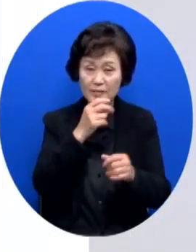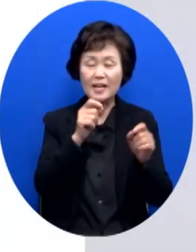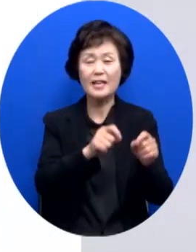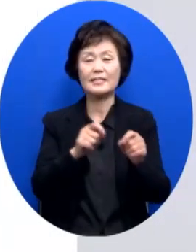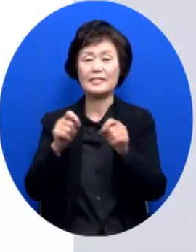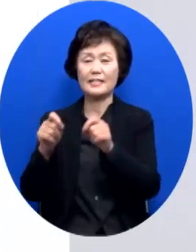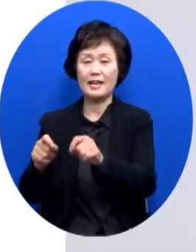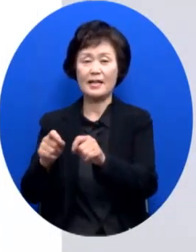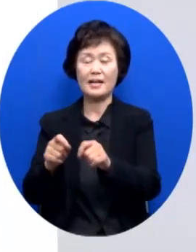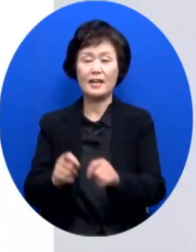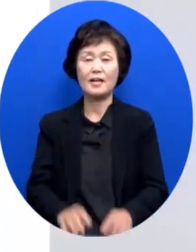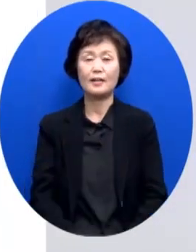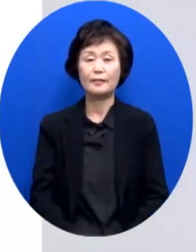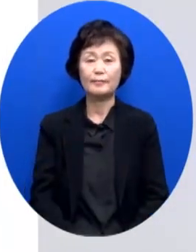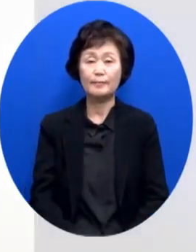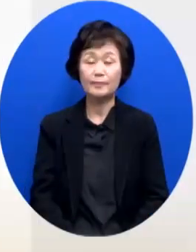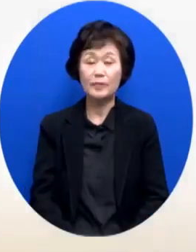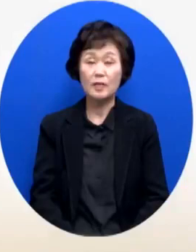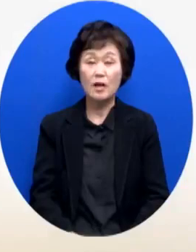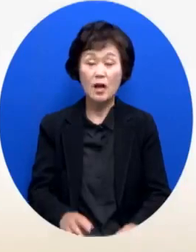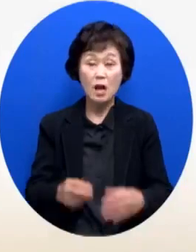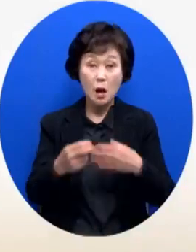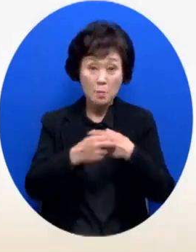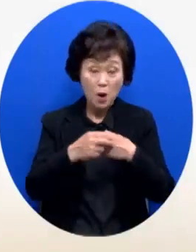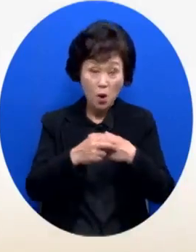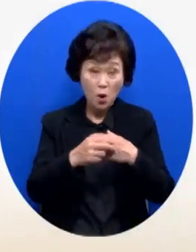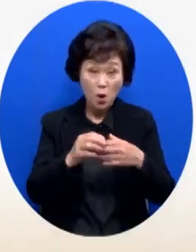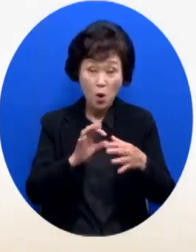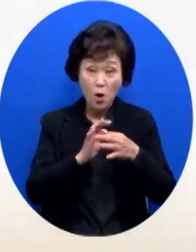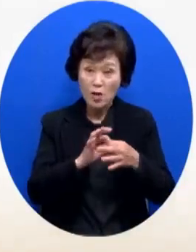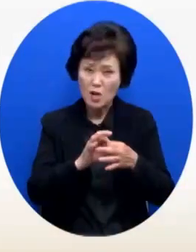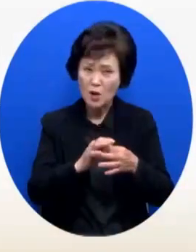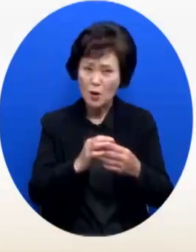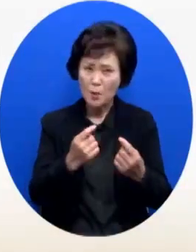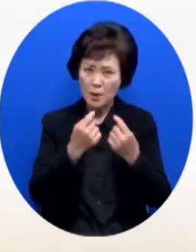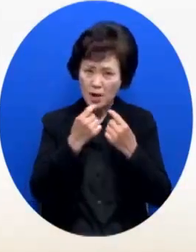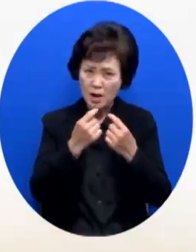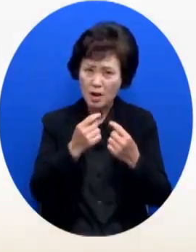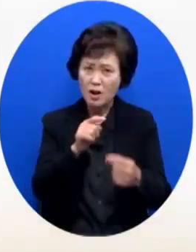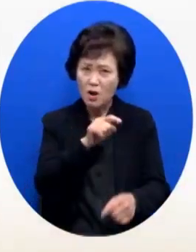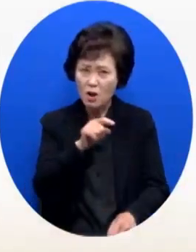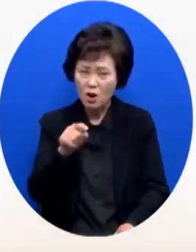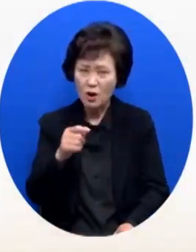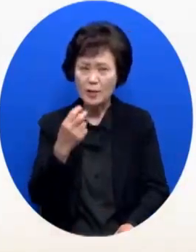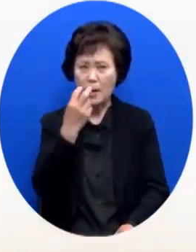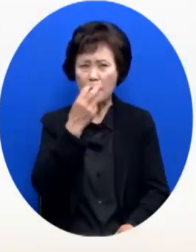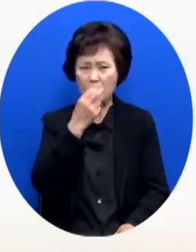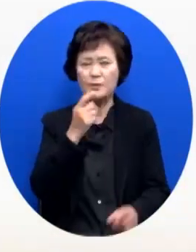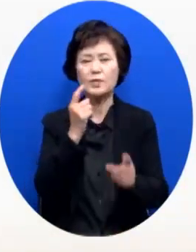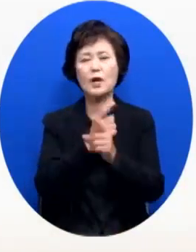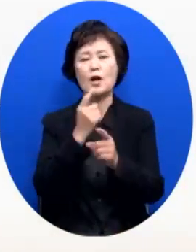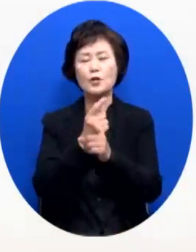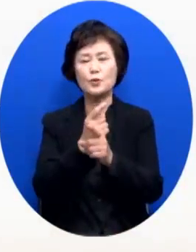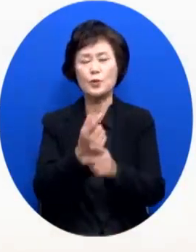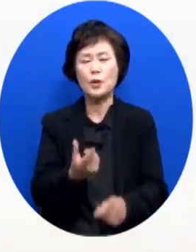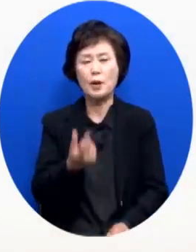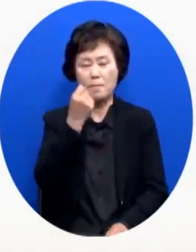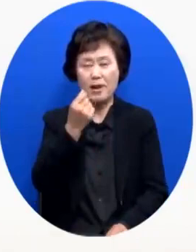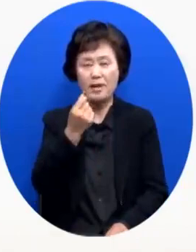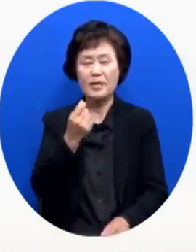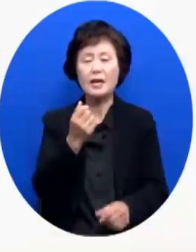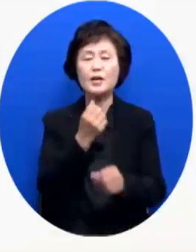밝혔습니다. 방대본은 의료기관 신속 항원 검사 확진은 검사와 치료를 신속하게 연계하기 위해